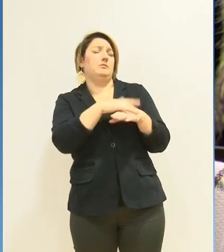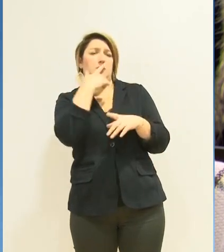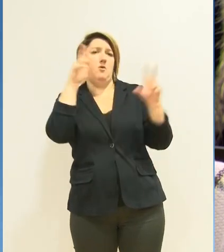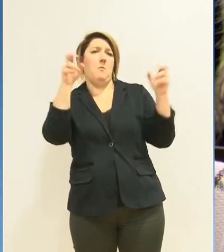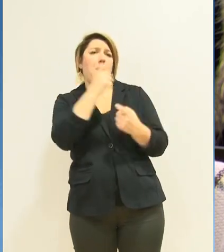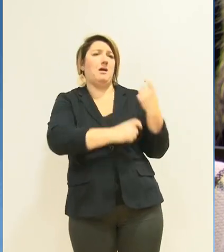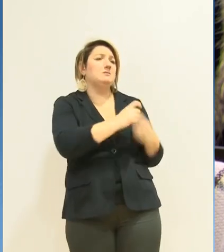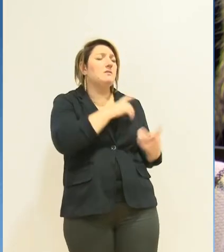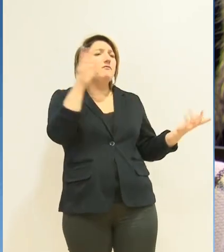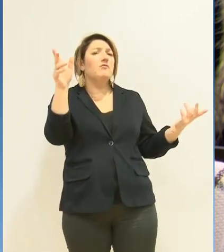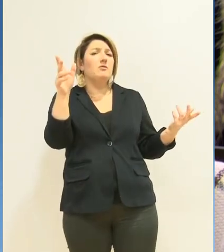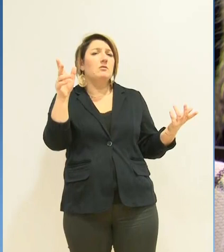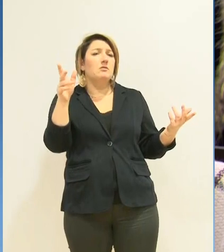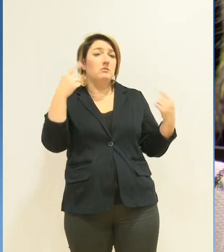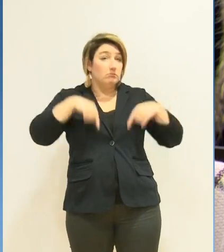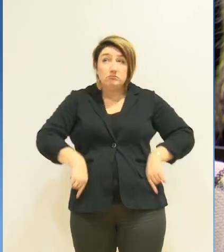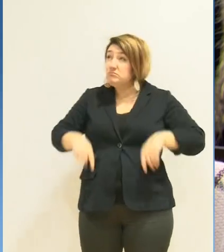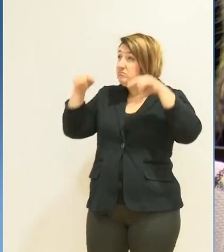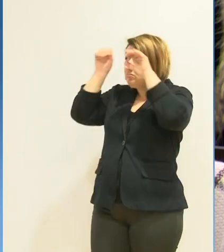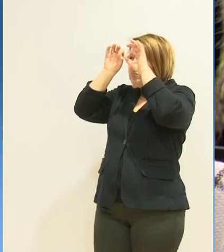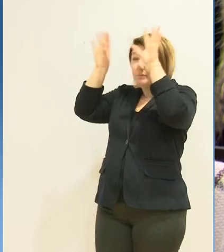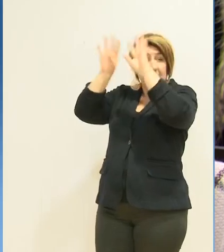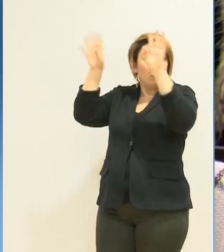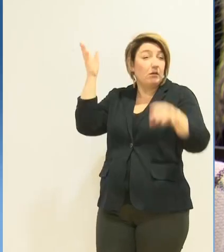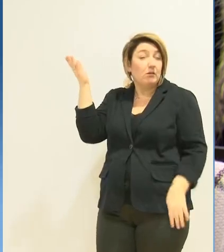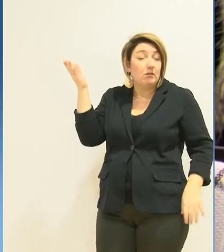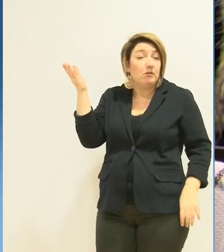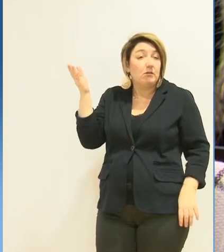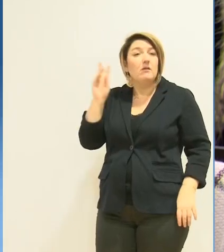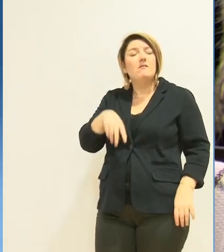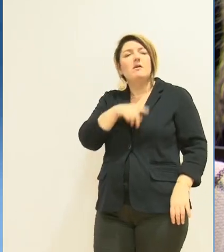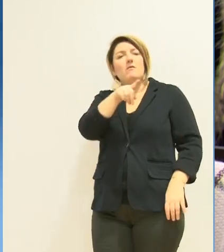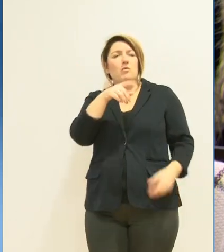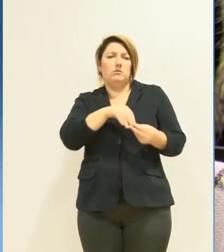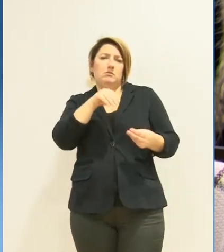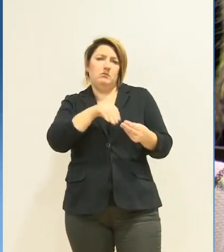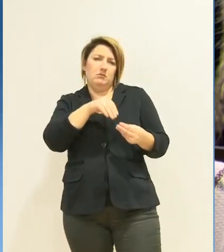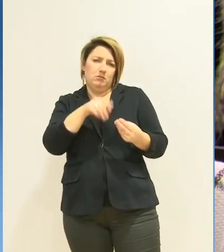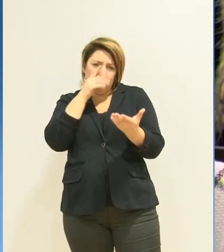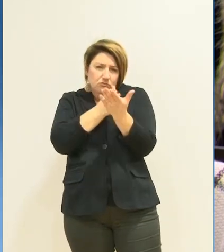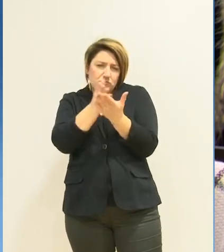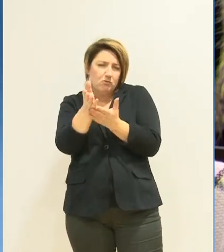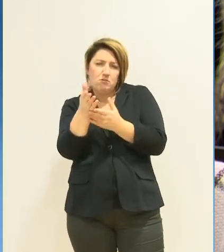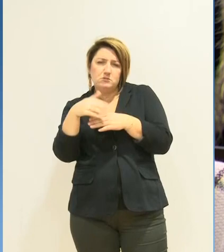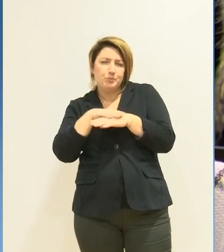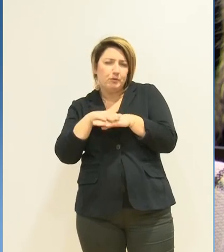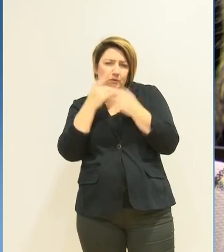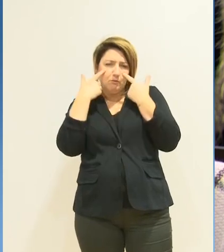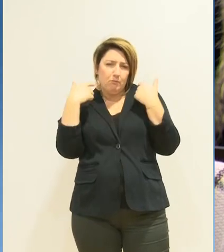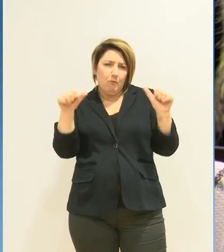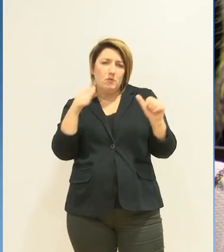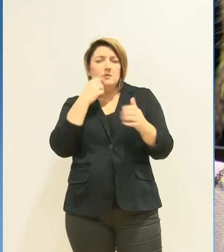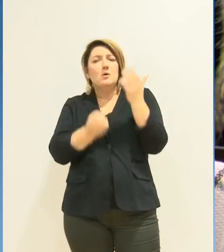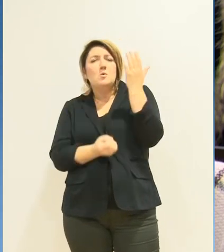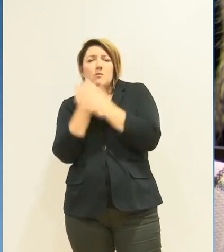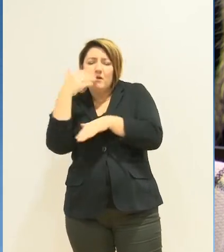du présent gouvernement cet emploi du pluriel et non seulement un abus de langage mais a un sens politique évident et c'est soi-disant nouvelle trajectoire